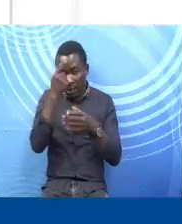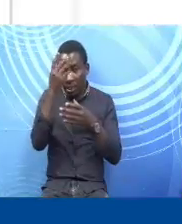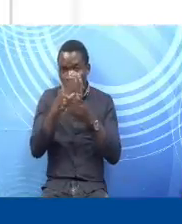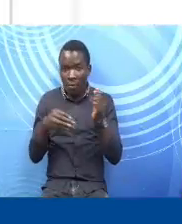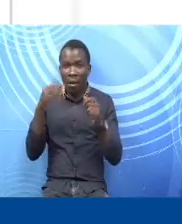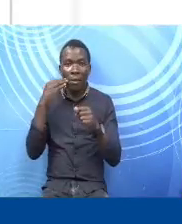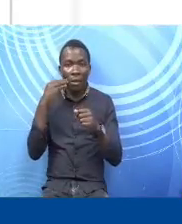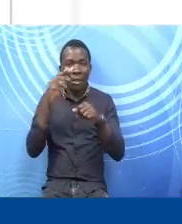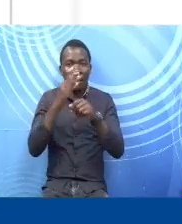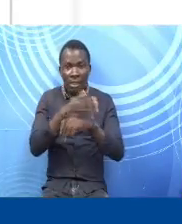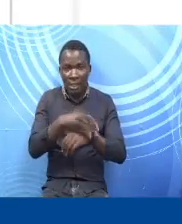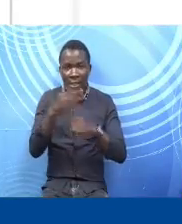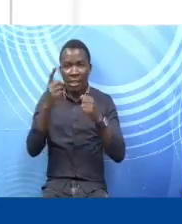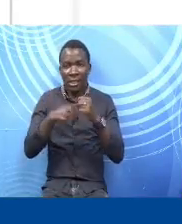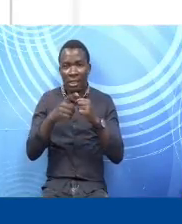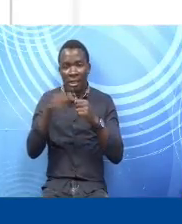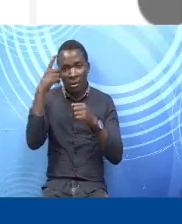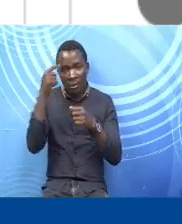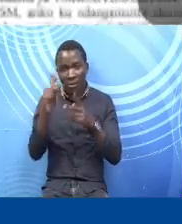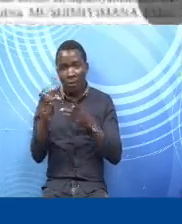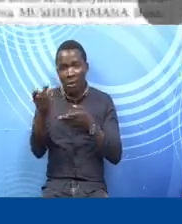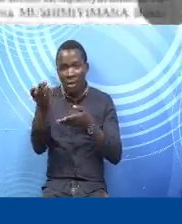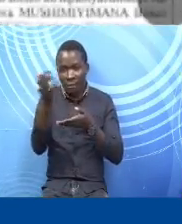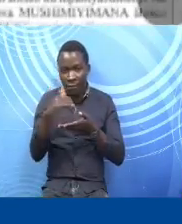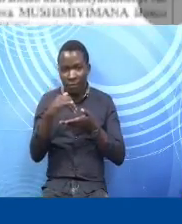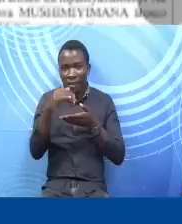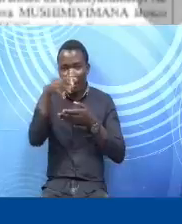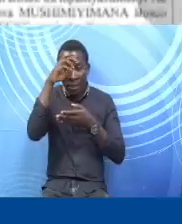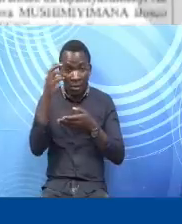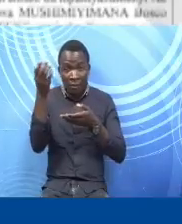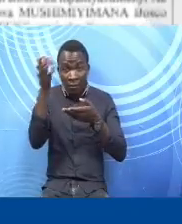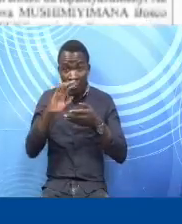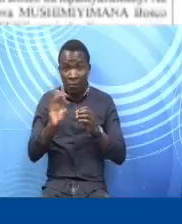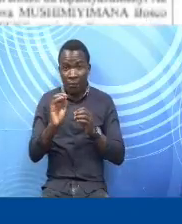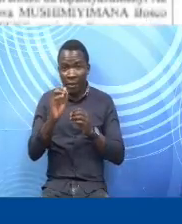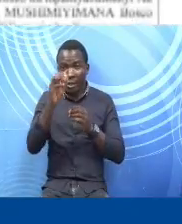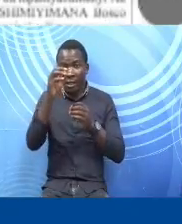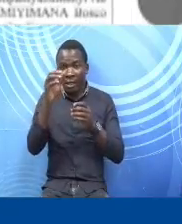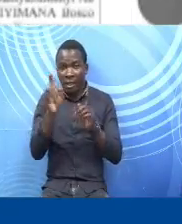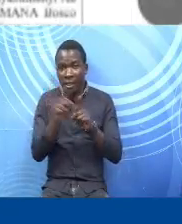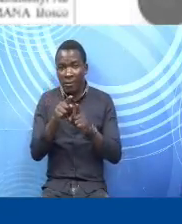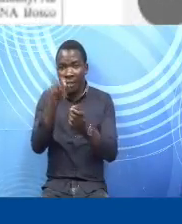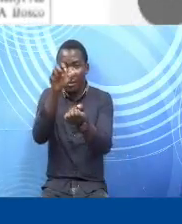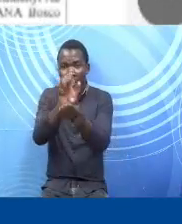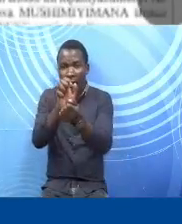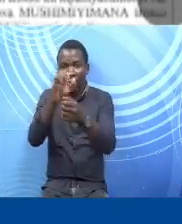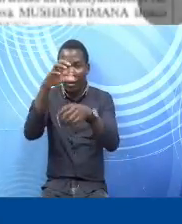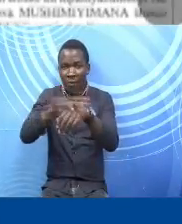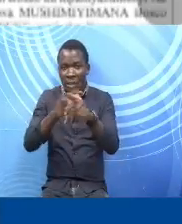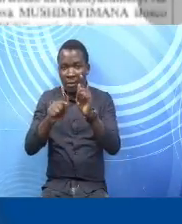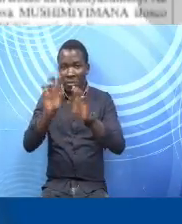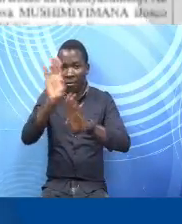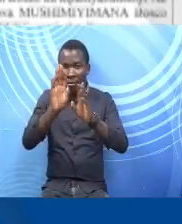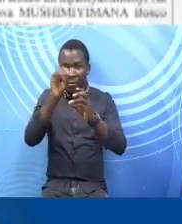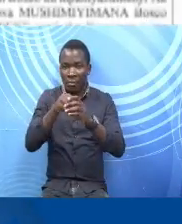kumenya amafaranga amaze kugaruzwa ataragaruzwa impamvu ataragaruzwa ndetse n'ibihano byafatiwe ababigizemo uruhare ni mu gihe Minisiteri y'uburezi